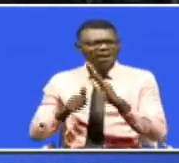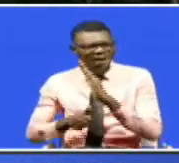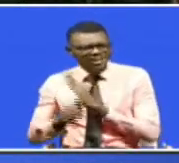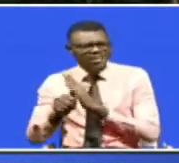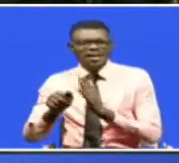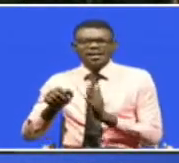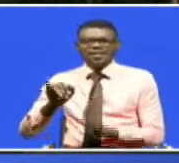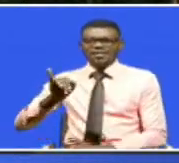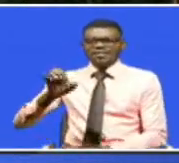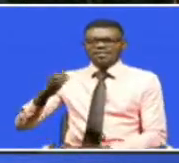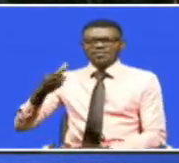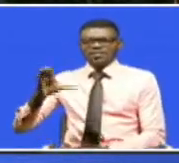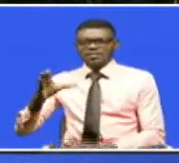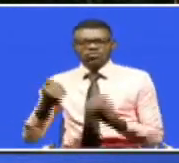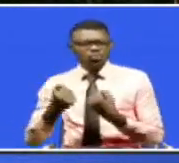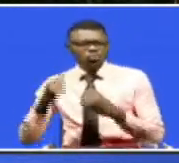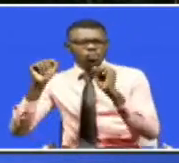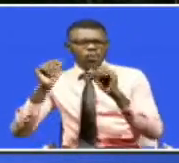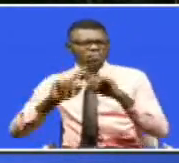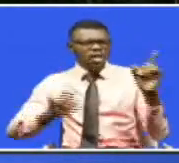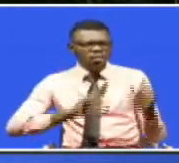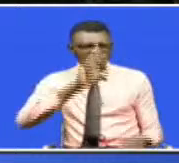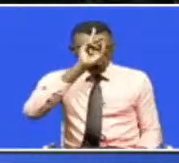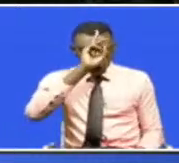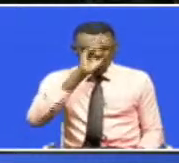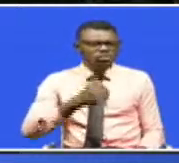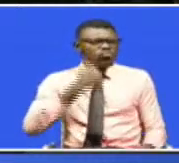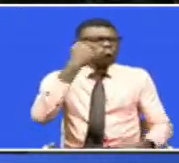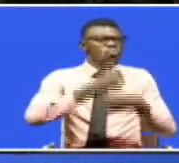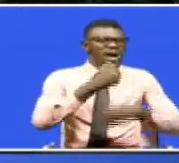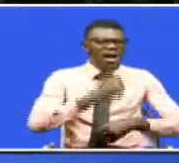pale, lakini wanastahili kuchukua uamuzi wote